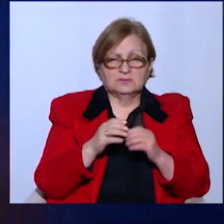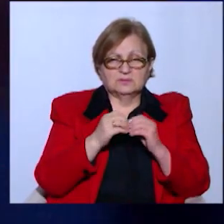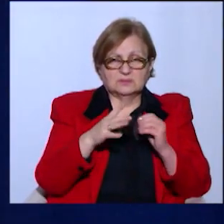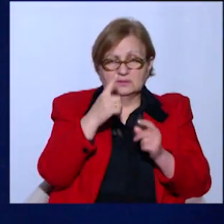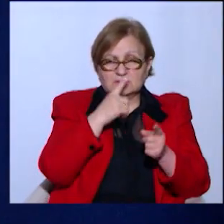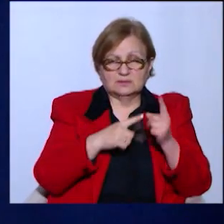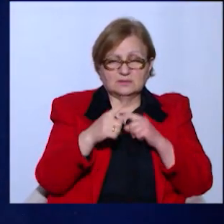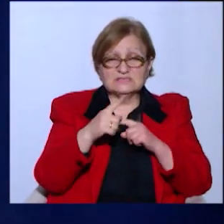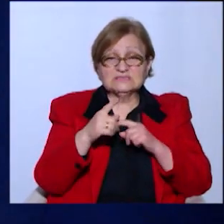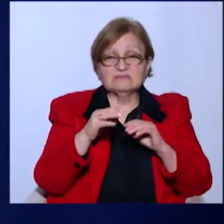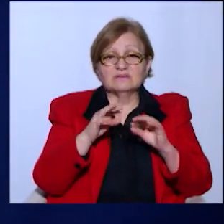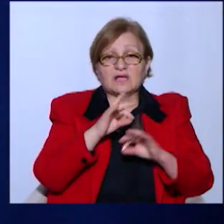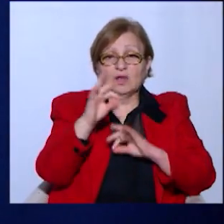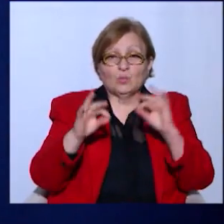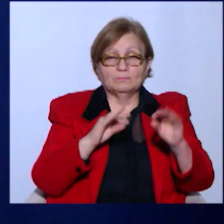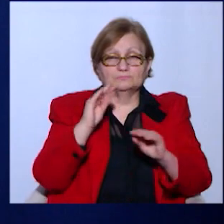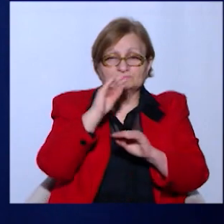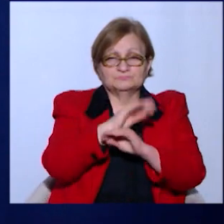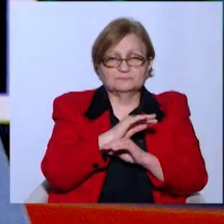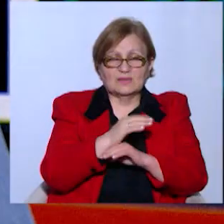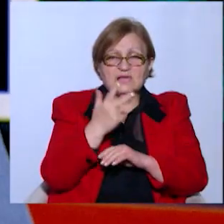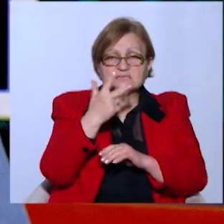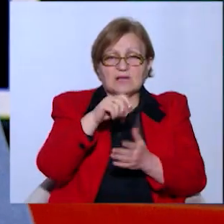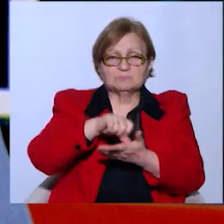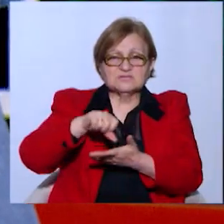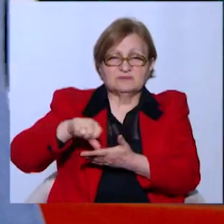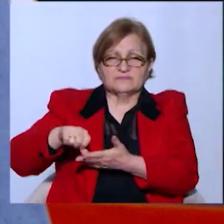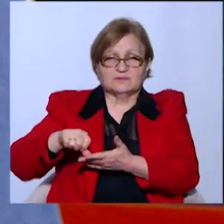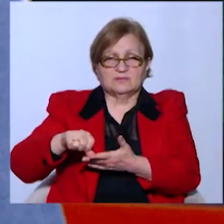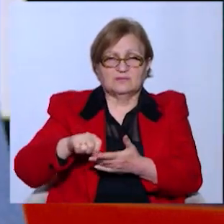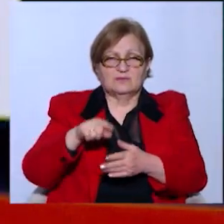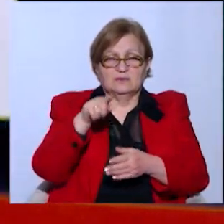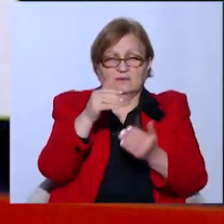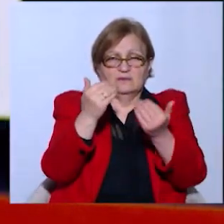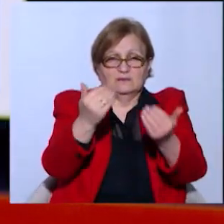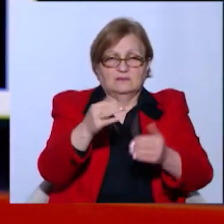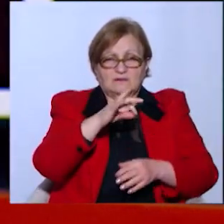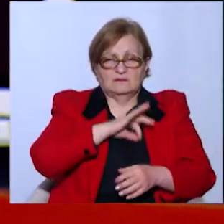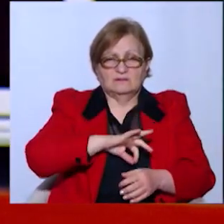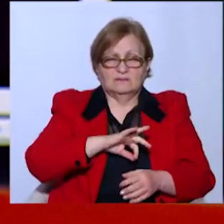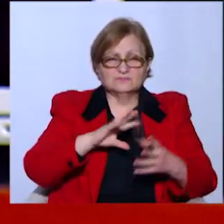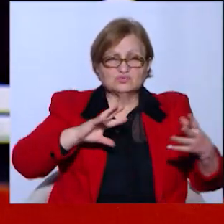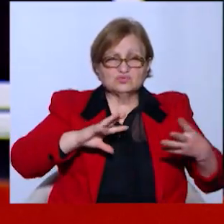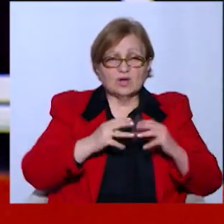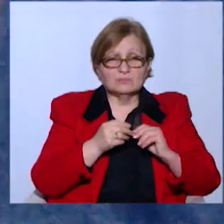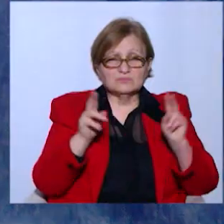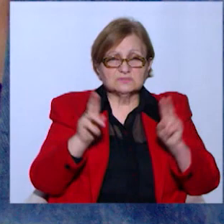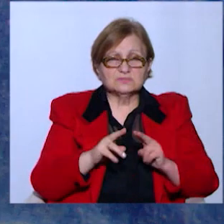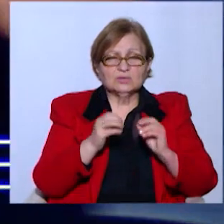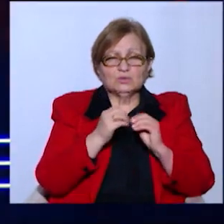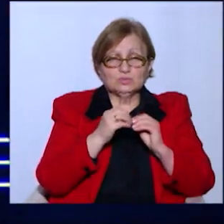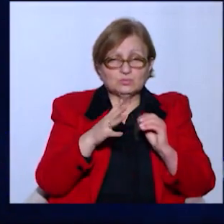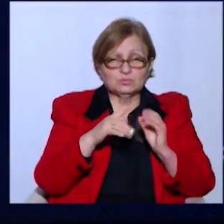ისევ გეომეტრიული პროგრესია დარჩება სამ წევრიანის. რომელსთვისაც გამოვიყენებ ჯამის ფორმულას, ანუ მიიღება